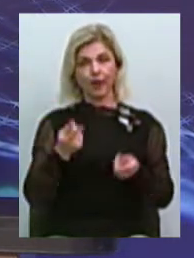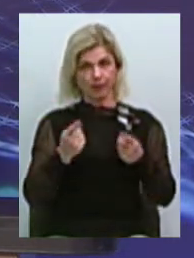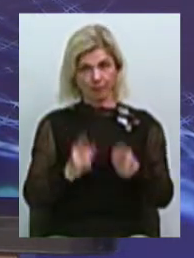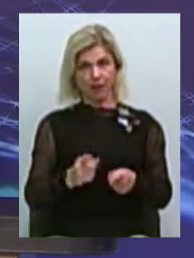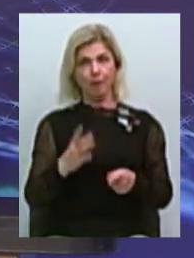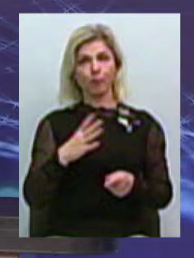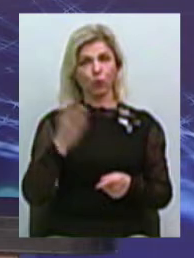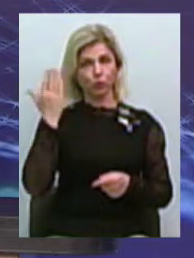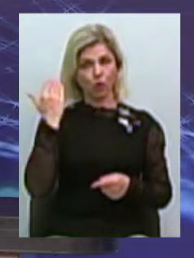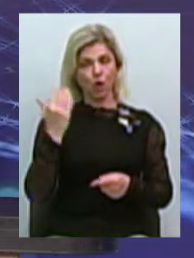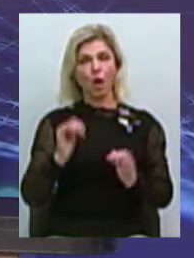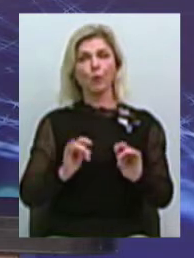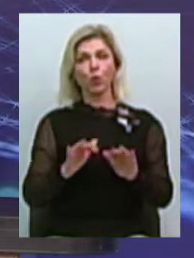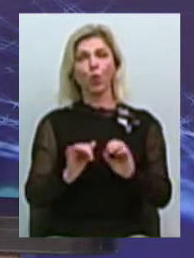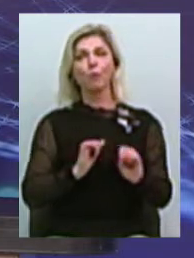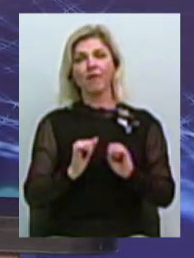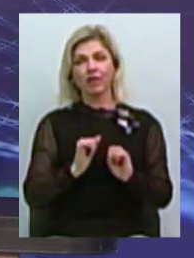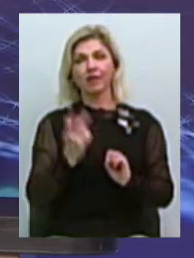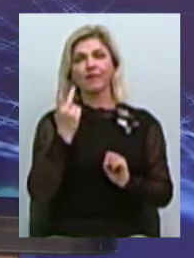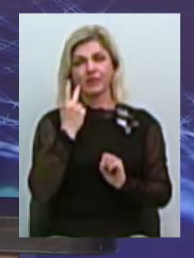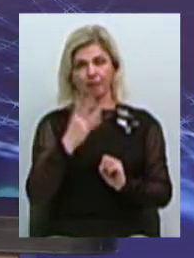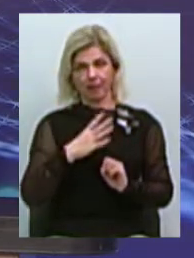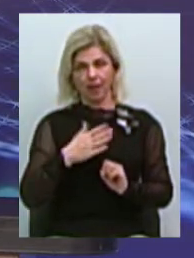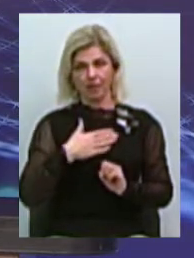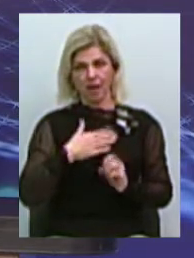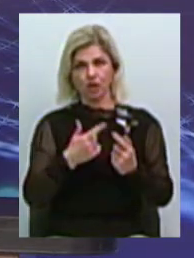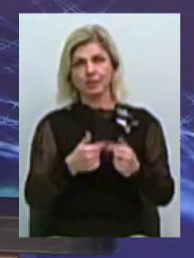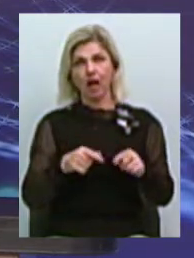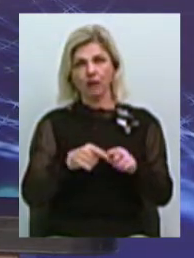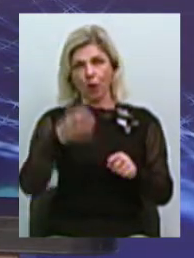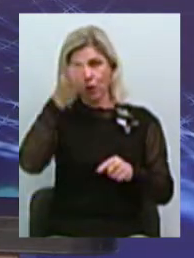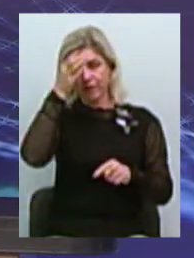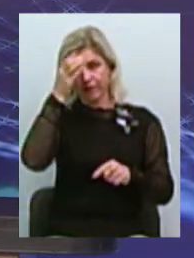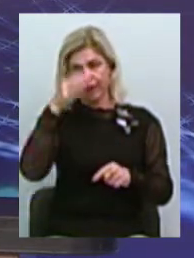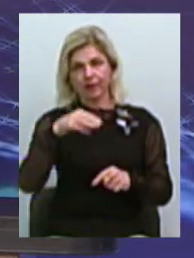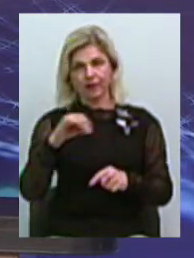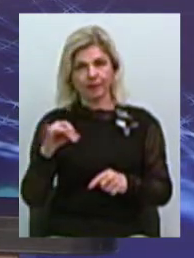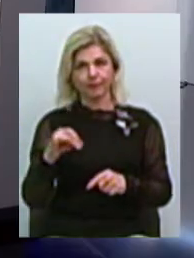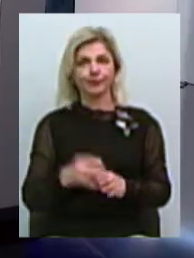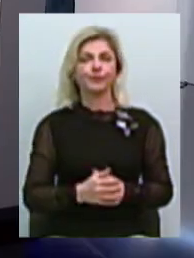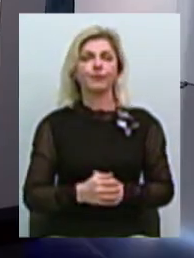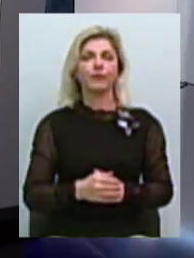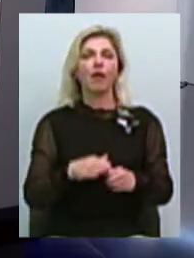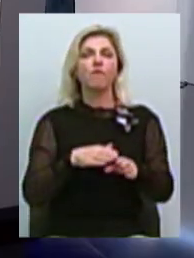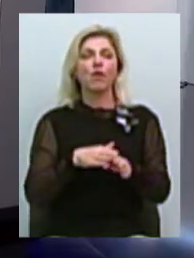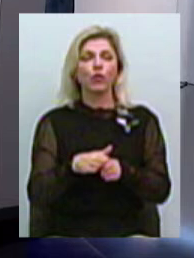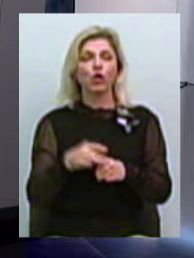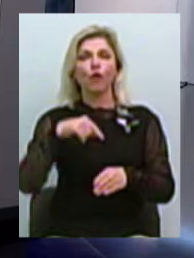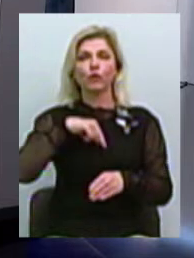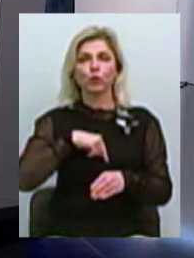Процеси управлінські, вони були завжди в наших закладах освіти. Здійснювався